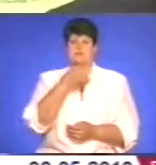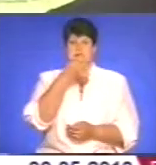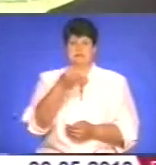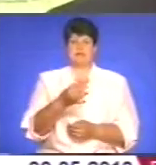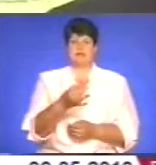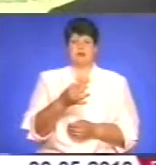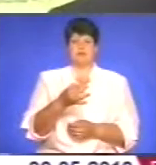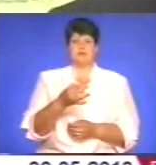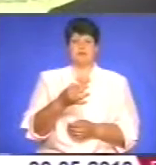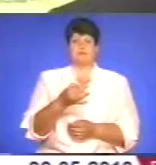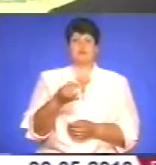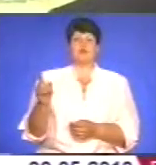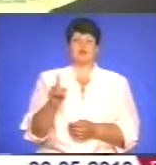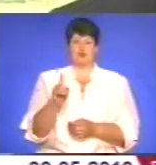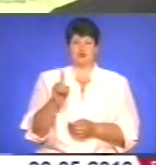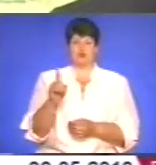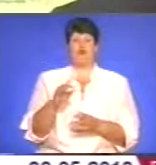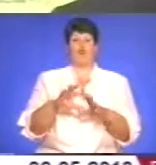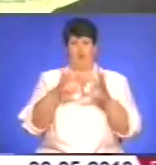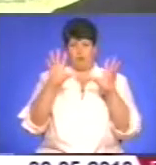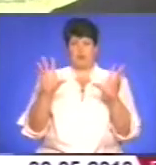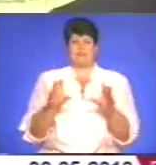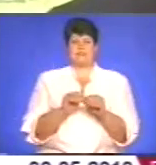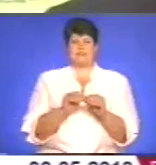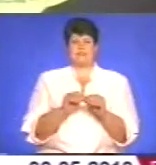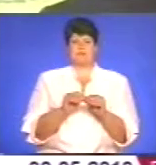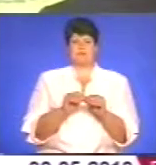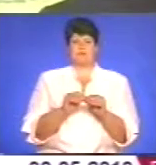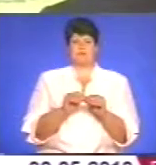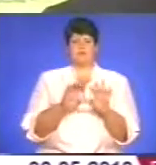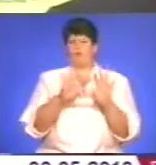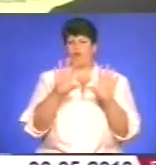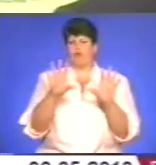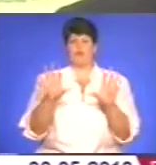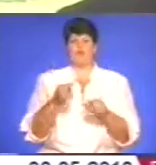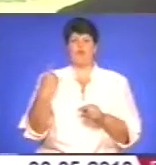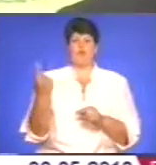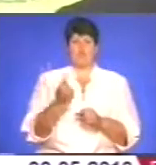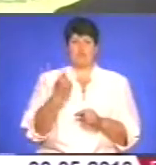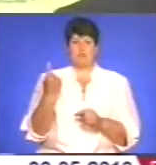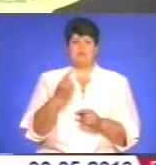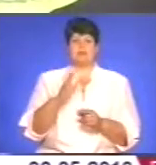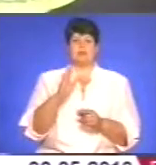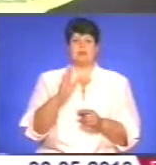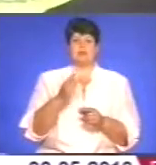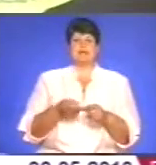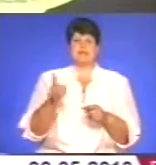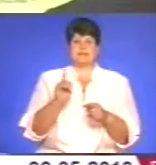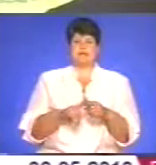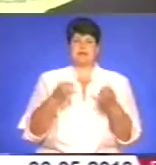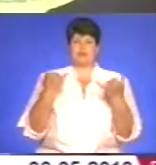що в принципі буде всюди в області, і це сьогодні